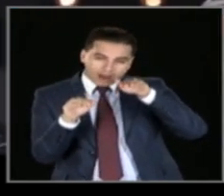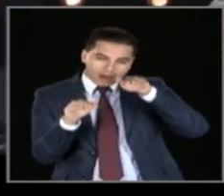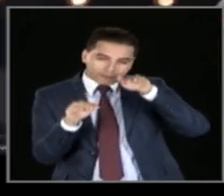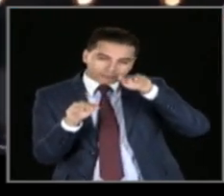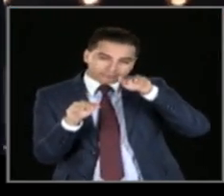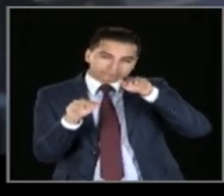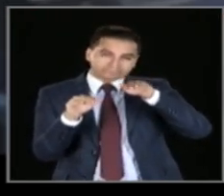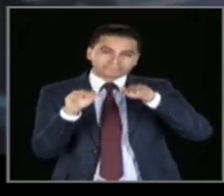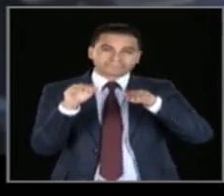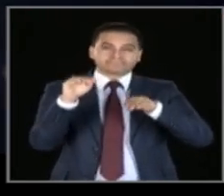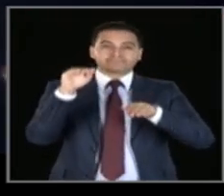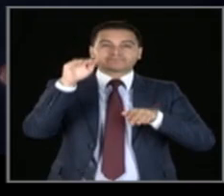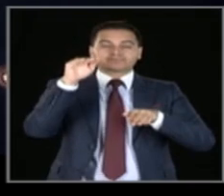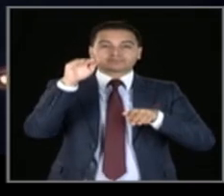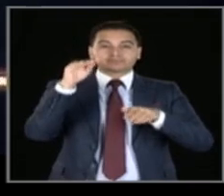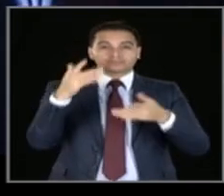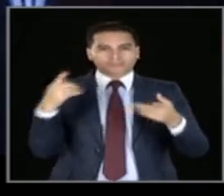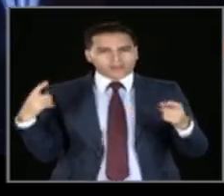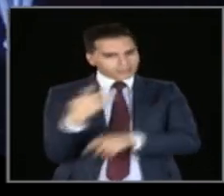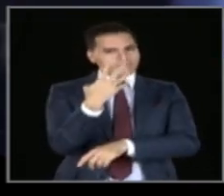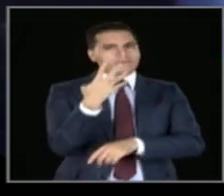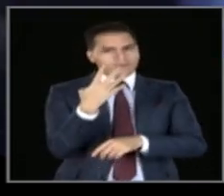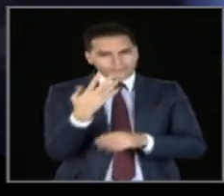ولكن أكن مفيش فرق. الهدف الرابع.